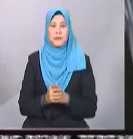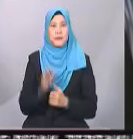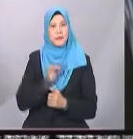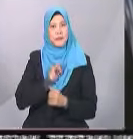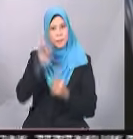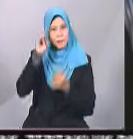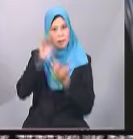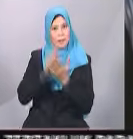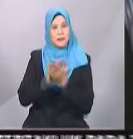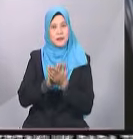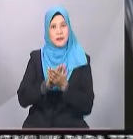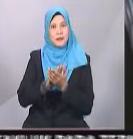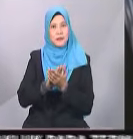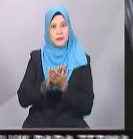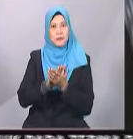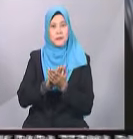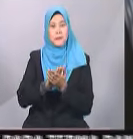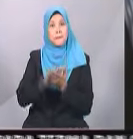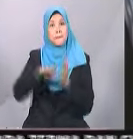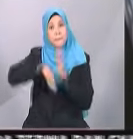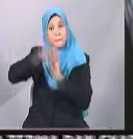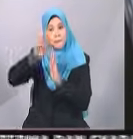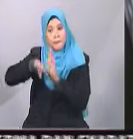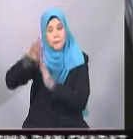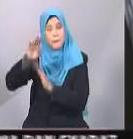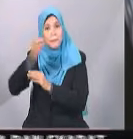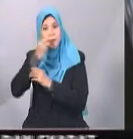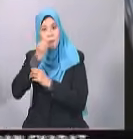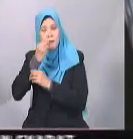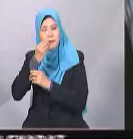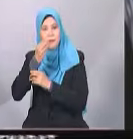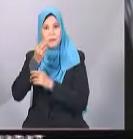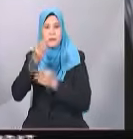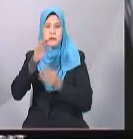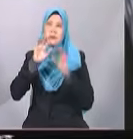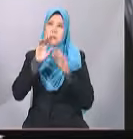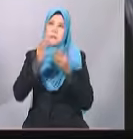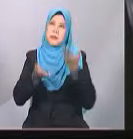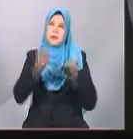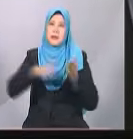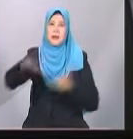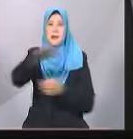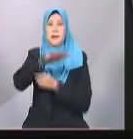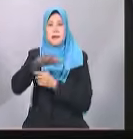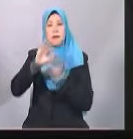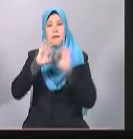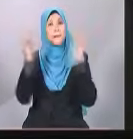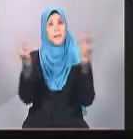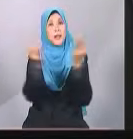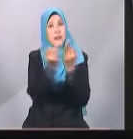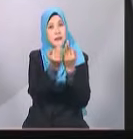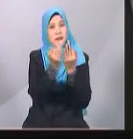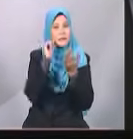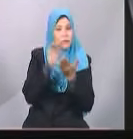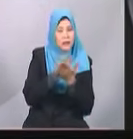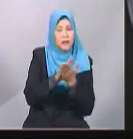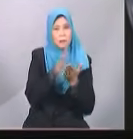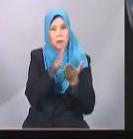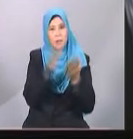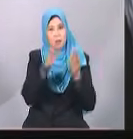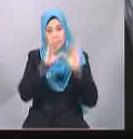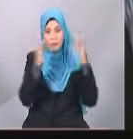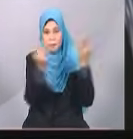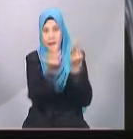Saya yakin lebihan-lebihan yang dianggarkan oleh ketua keluarga atau isteri dan ibu